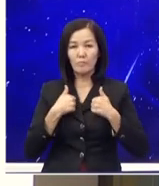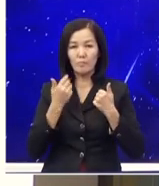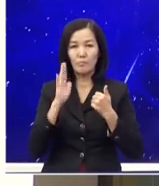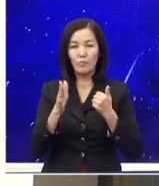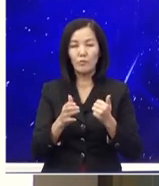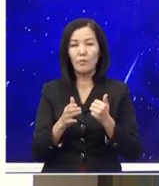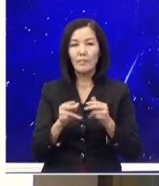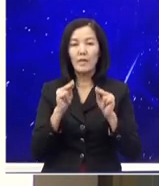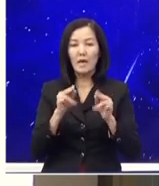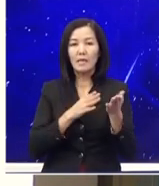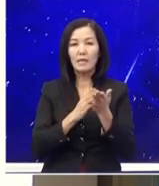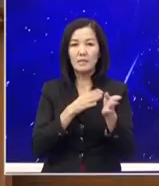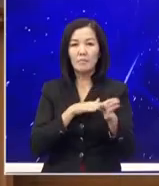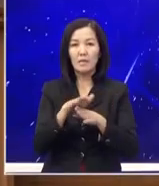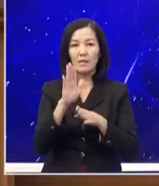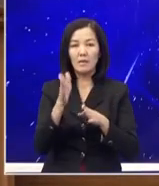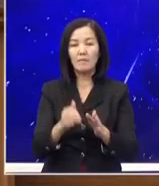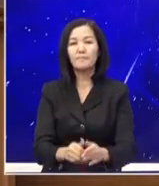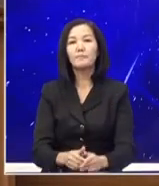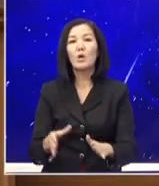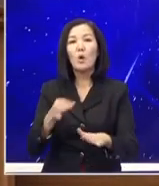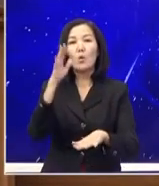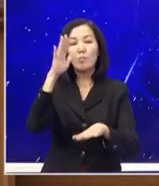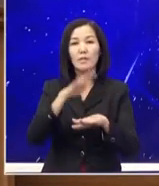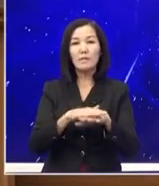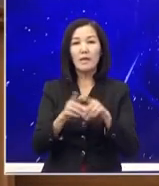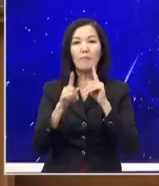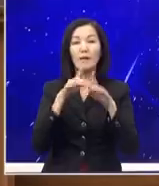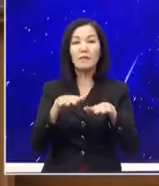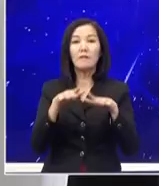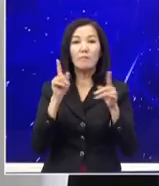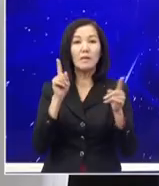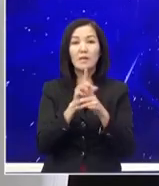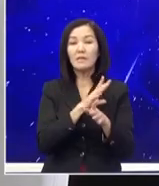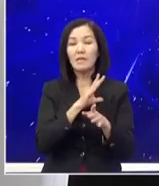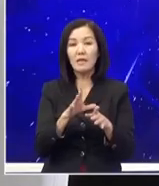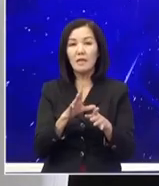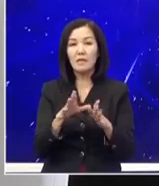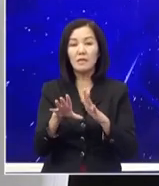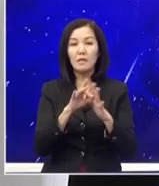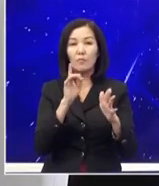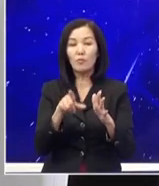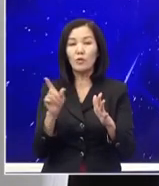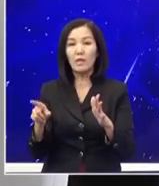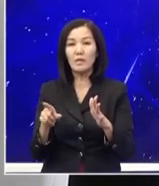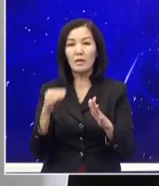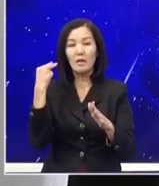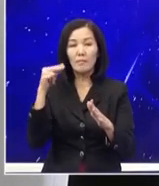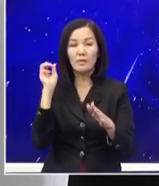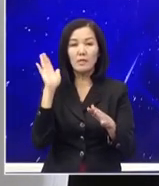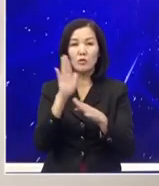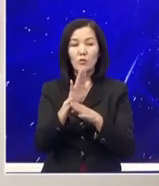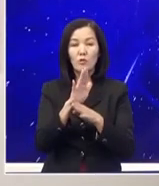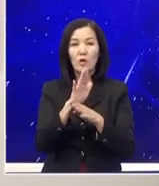жұмсаймын. Адал қызмет етемін. Амандық Баталов активпен кездесе алмады. Есесіне ел қалауларын президент жолдауын жүзеге